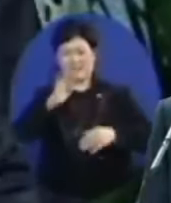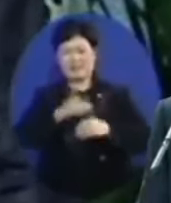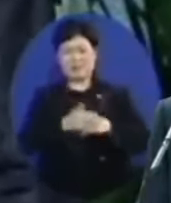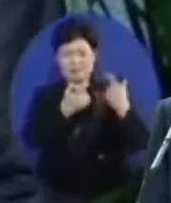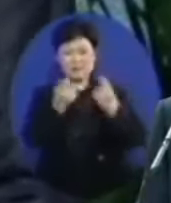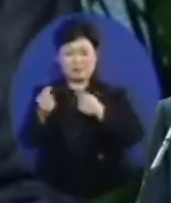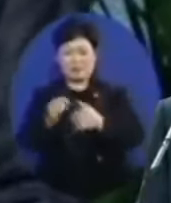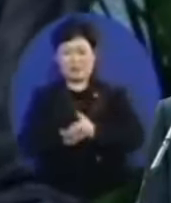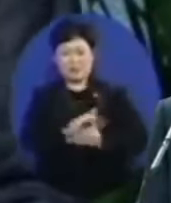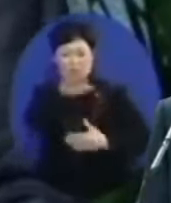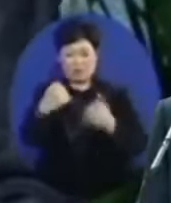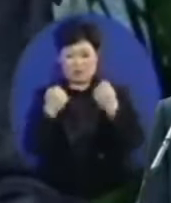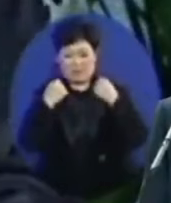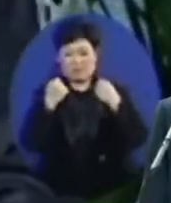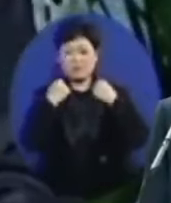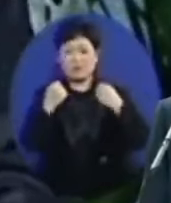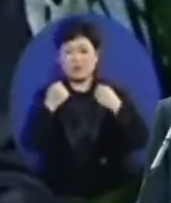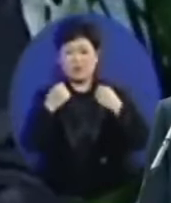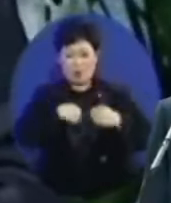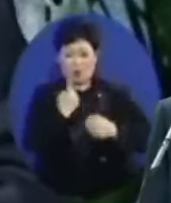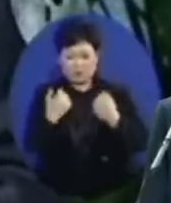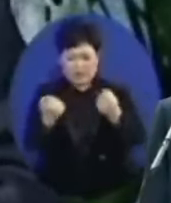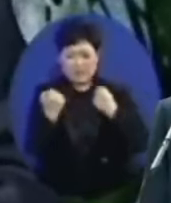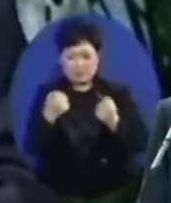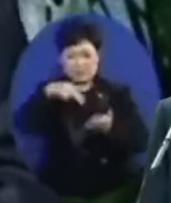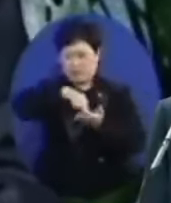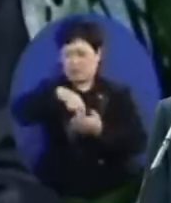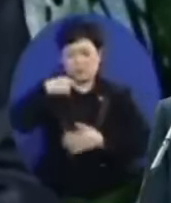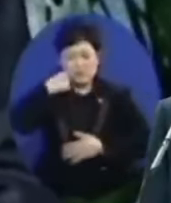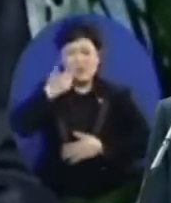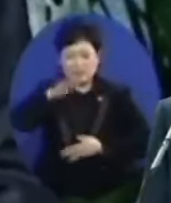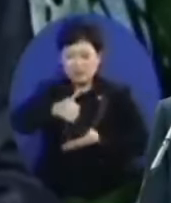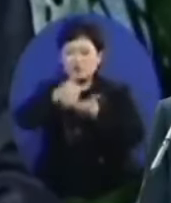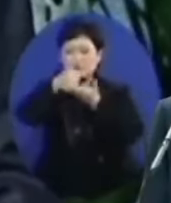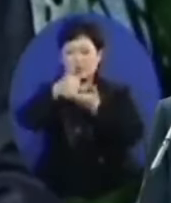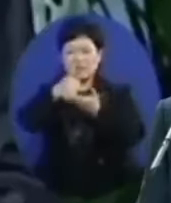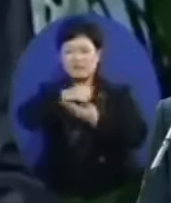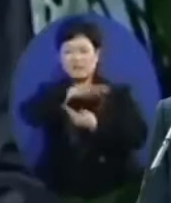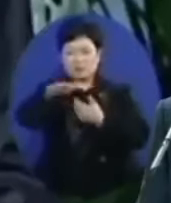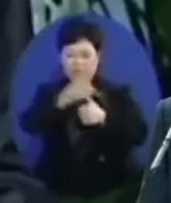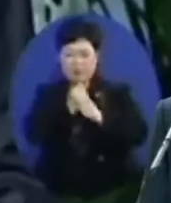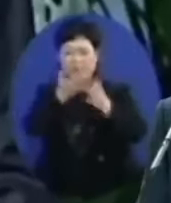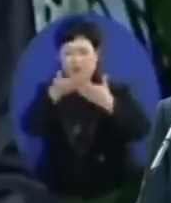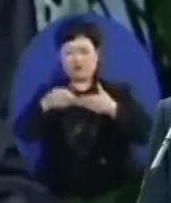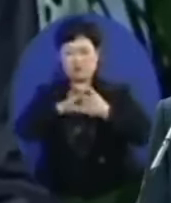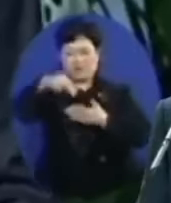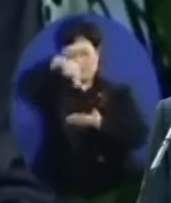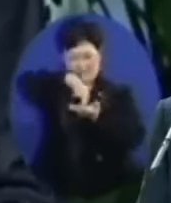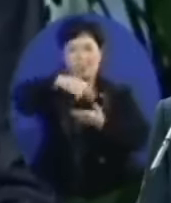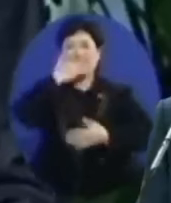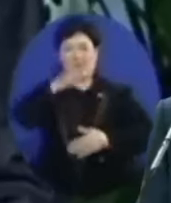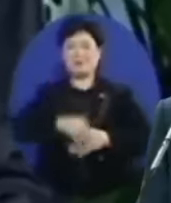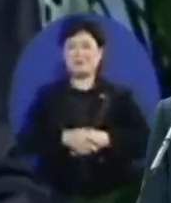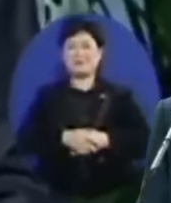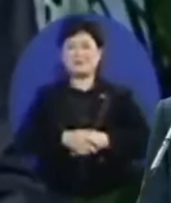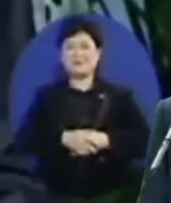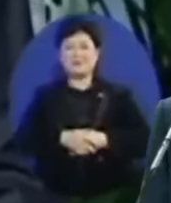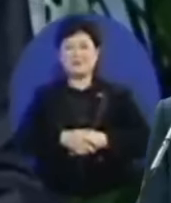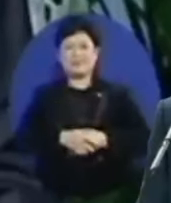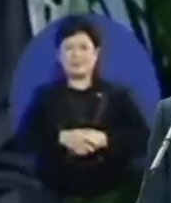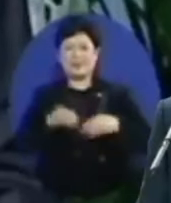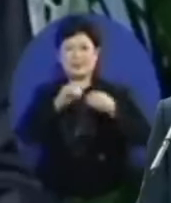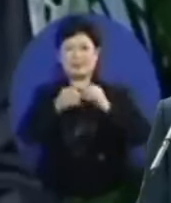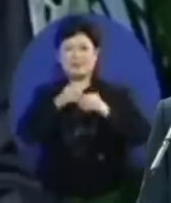그렇습니다. 우리 힘으로는 아무리 하려도 못 씁니다. 그러나 주님이 우리를 붙들어주면 우리가 세워지는 것입니다.